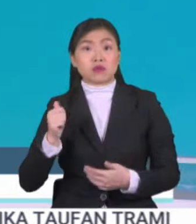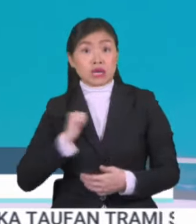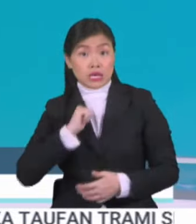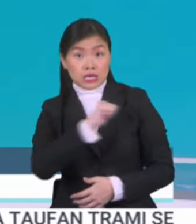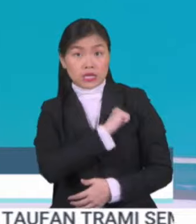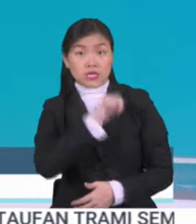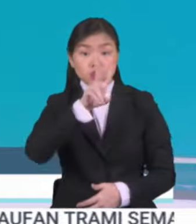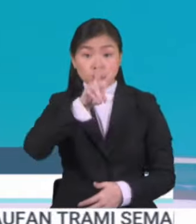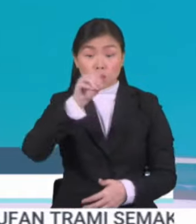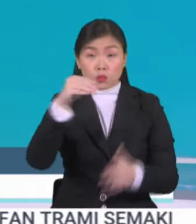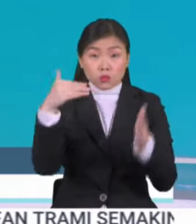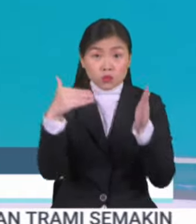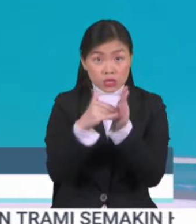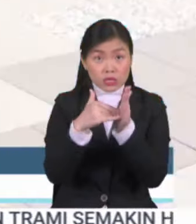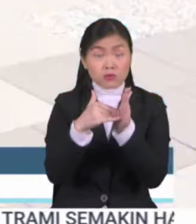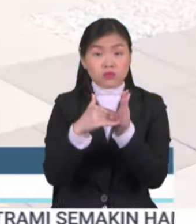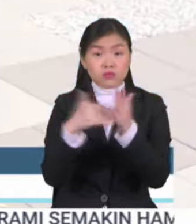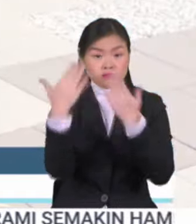20,089 ahli di seluruh negara.